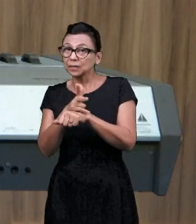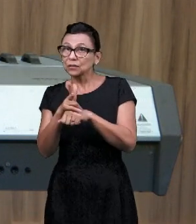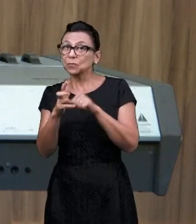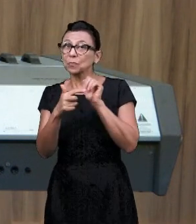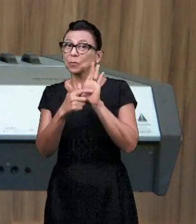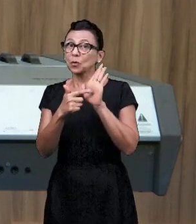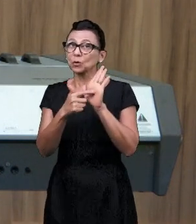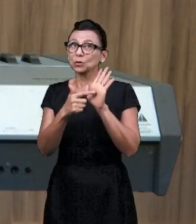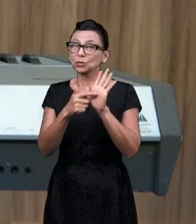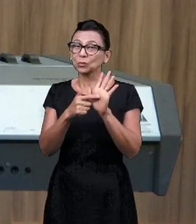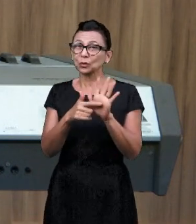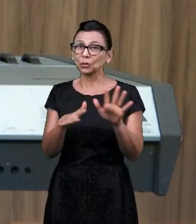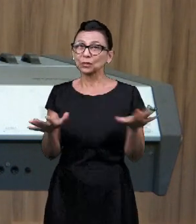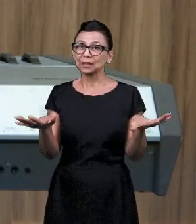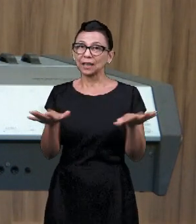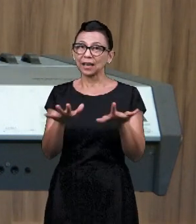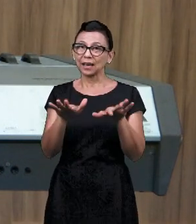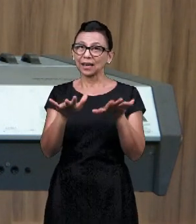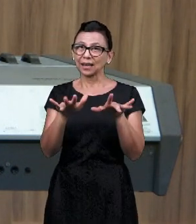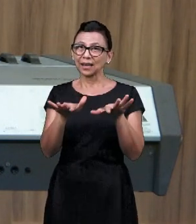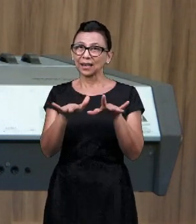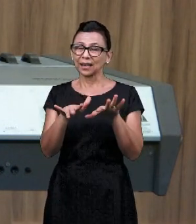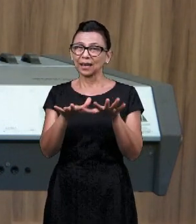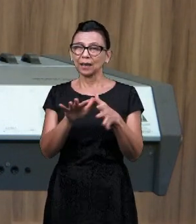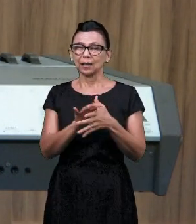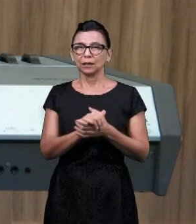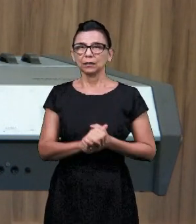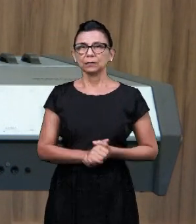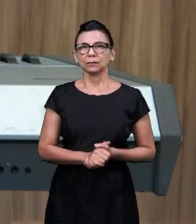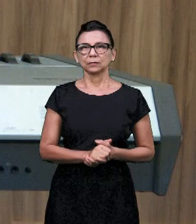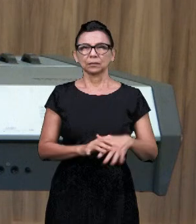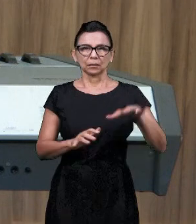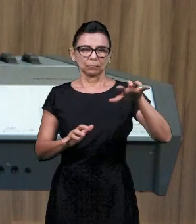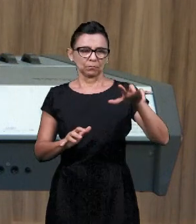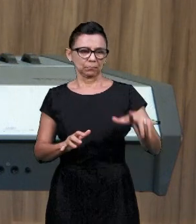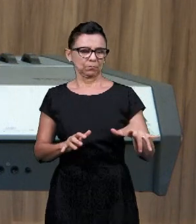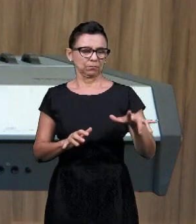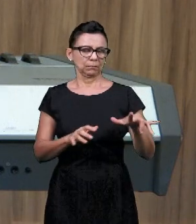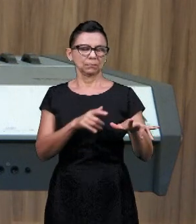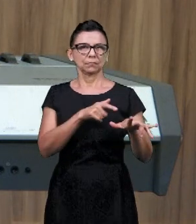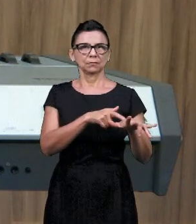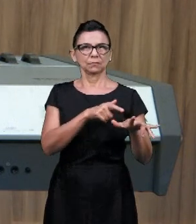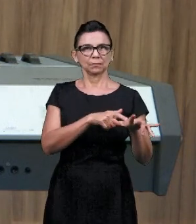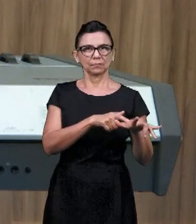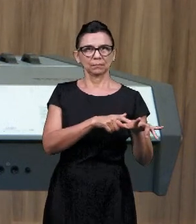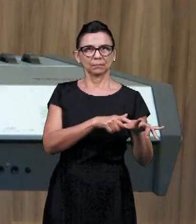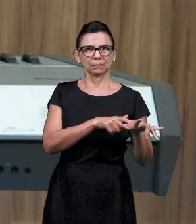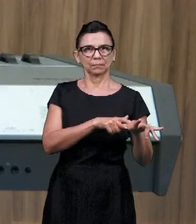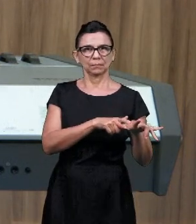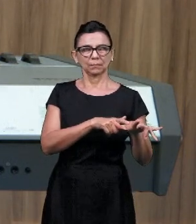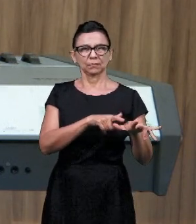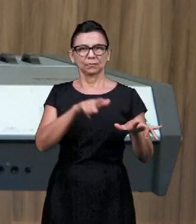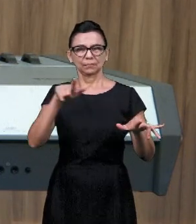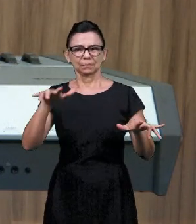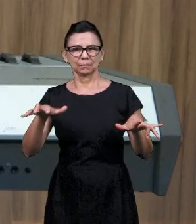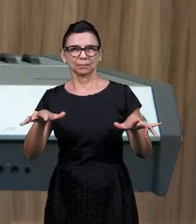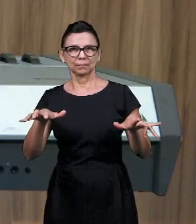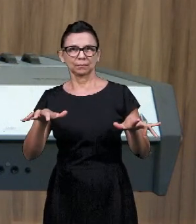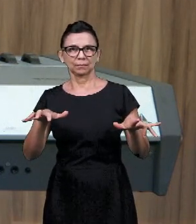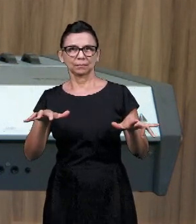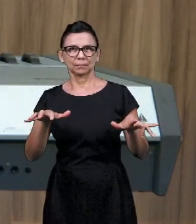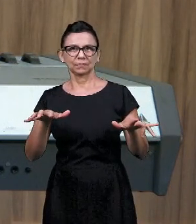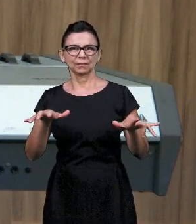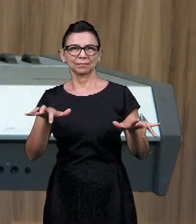certains qui jouaient avec les deux mains. La main gauche accompagne la mélodie de la main droite. Regardez comme vous